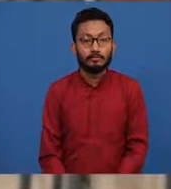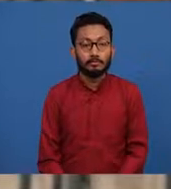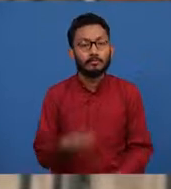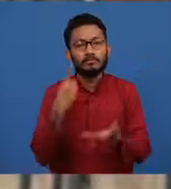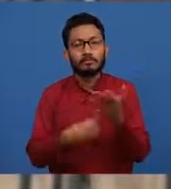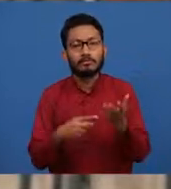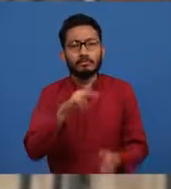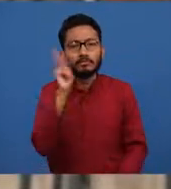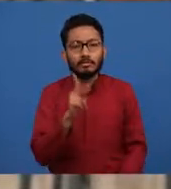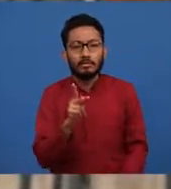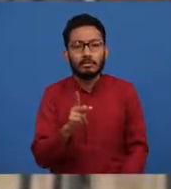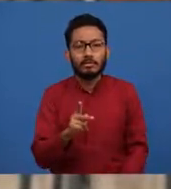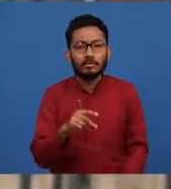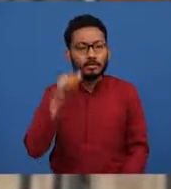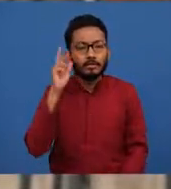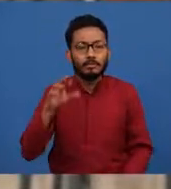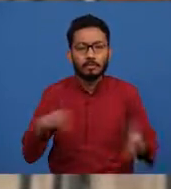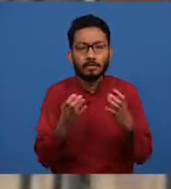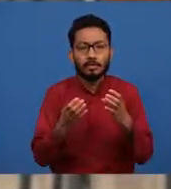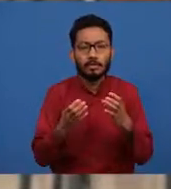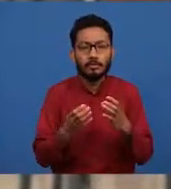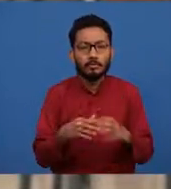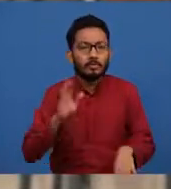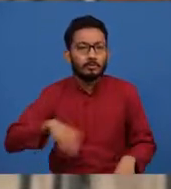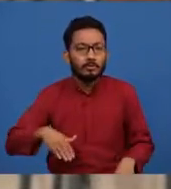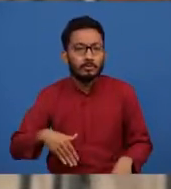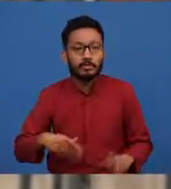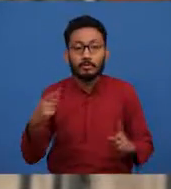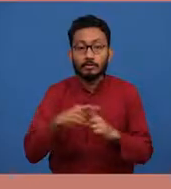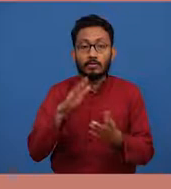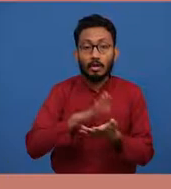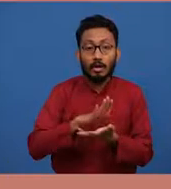Apakah yang Amir lakukan sebelum ke sekolah?